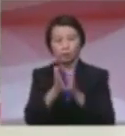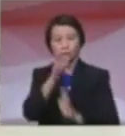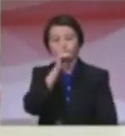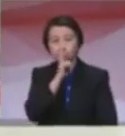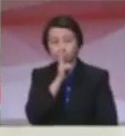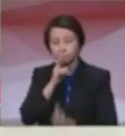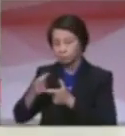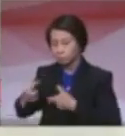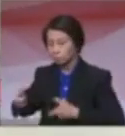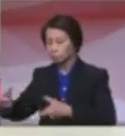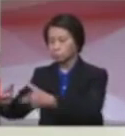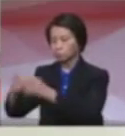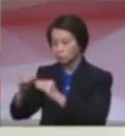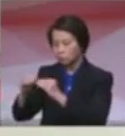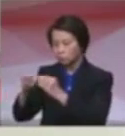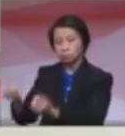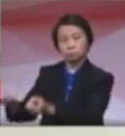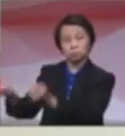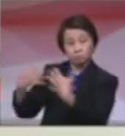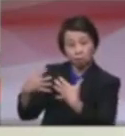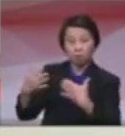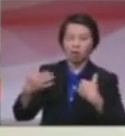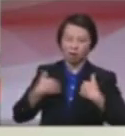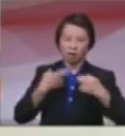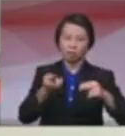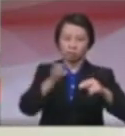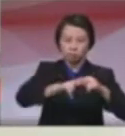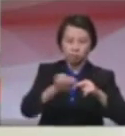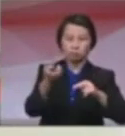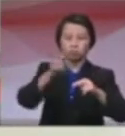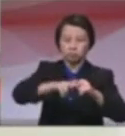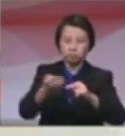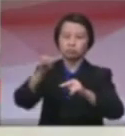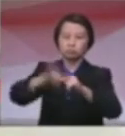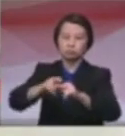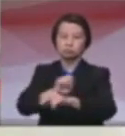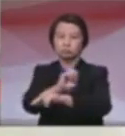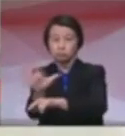Sidang khas dimaklumkan terdapat peningkatan kes COVID positif